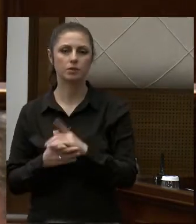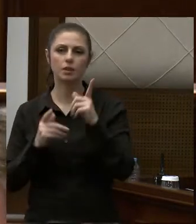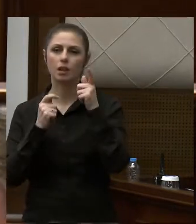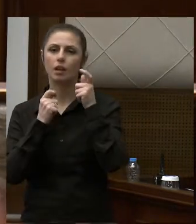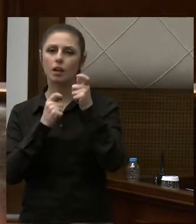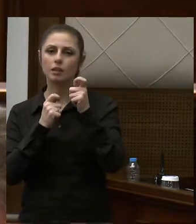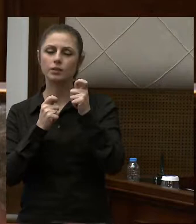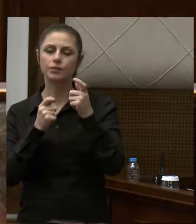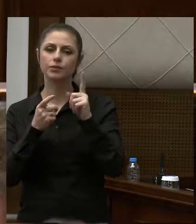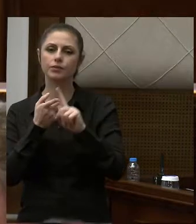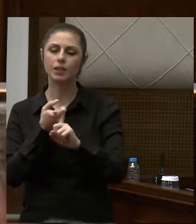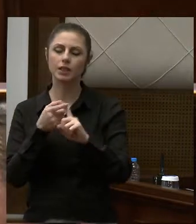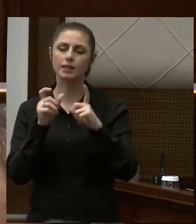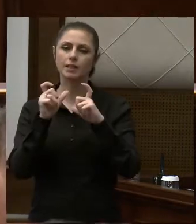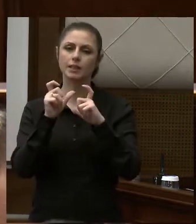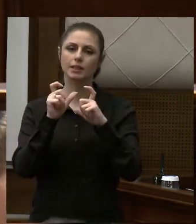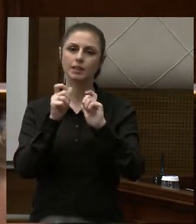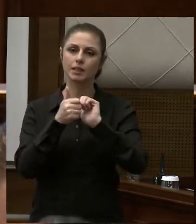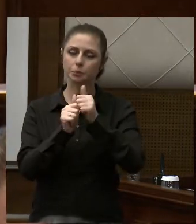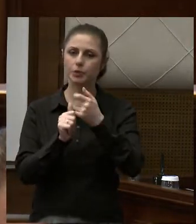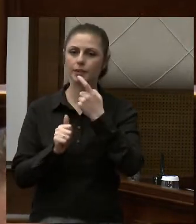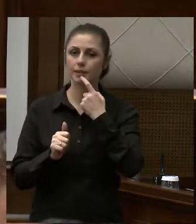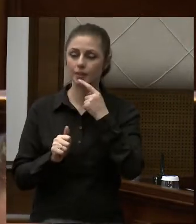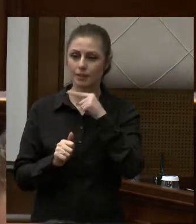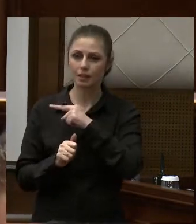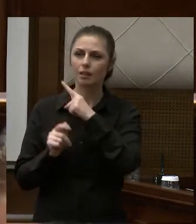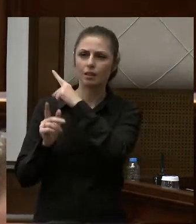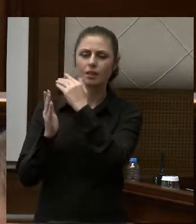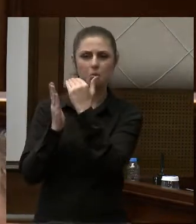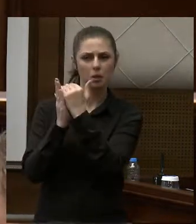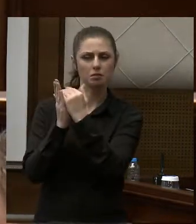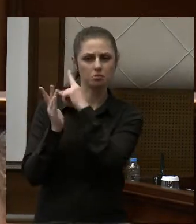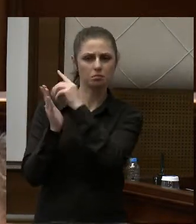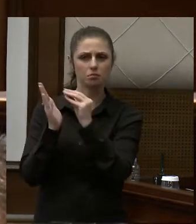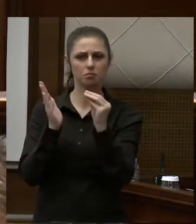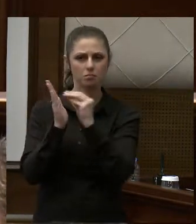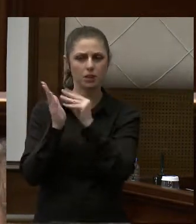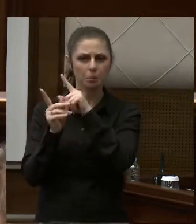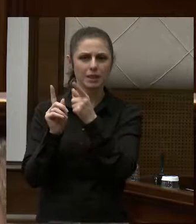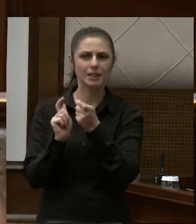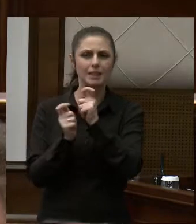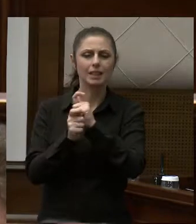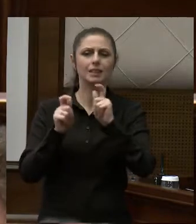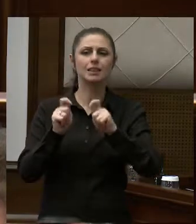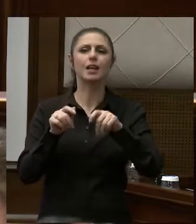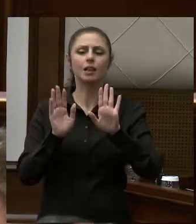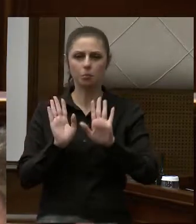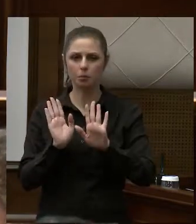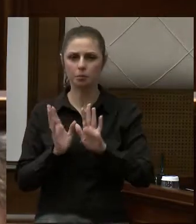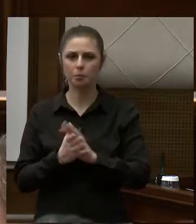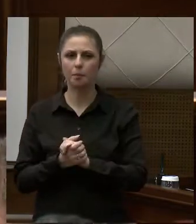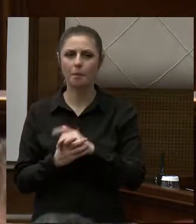eğitim ve spor yılı maddeyi madde yerinde kalmak şartıyla maddede bir değişiklik yapmayalım.